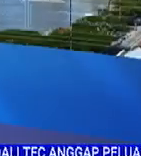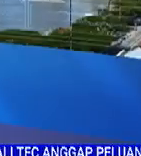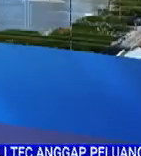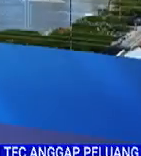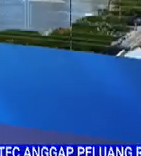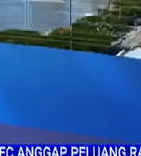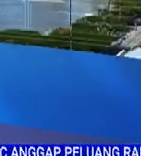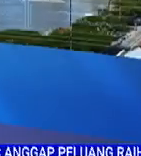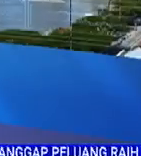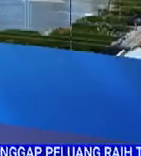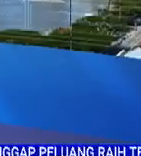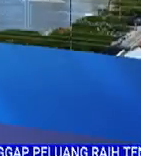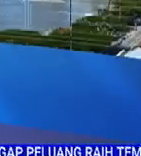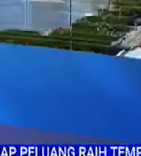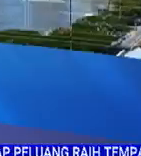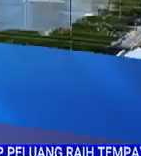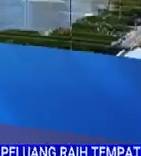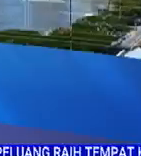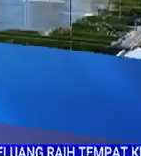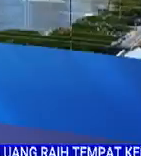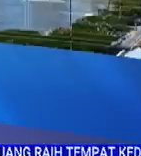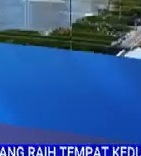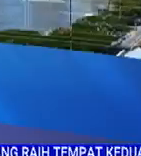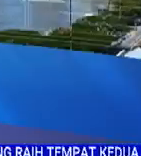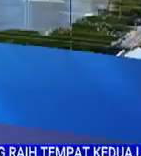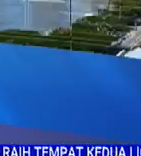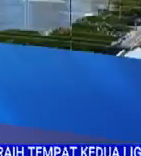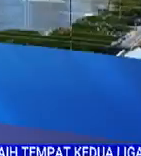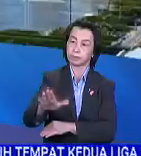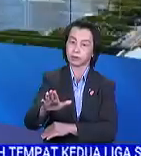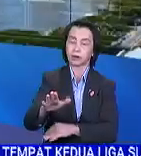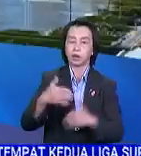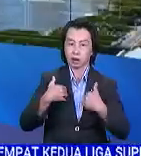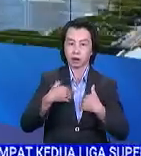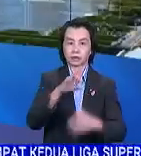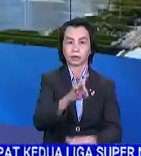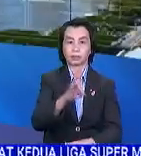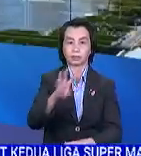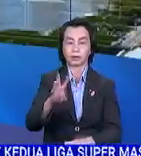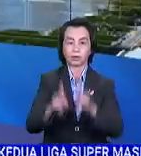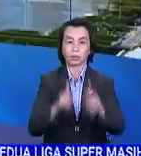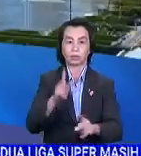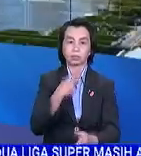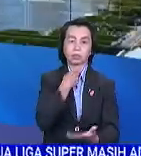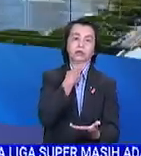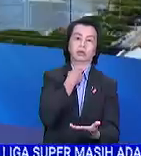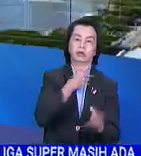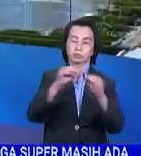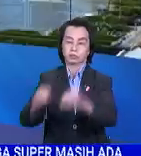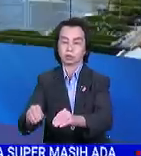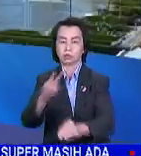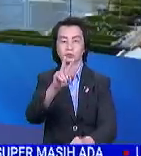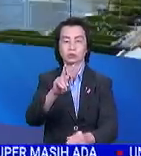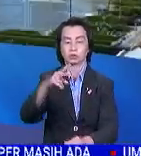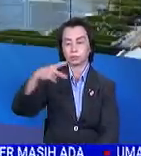kita ke perkembangan banjir di bahagian Miri setakat pukul 4 petang tadi seramai 84 penduduk terjejas ditempatkan di dua